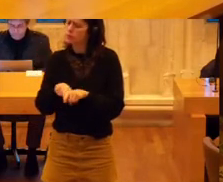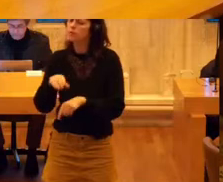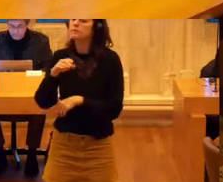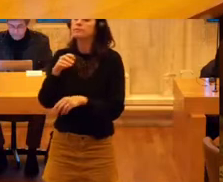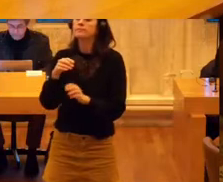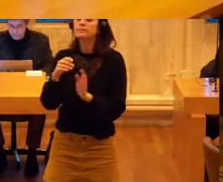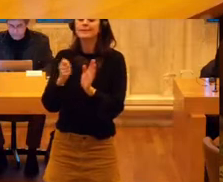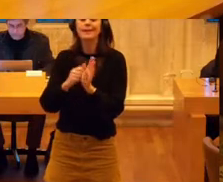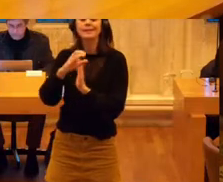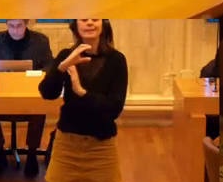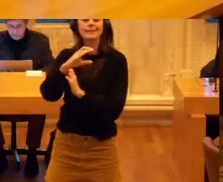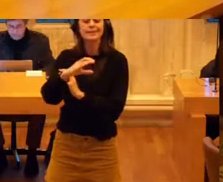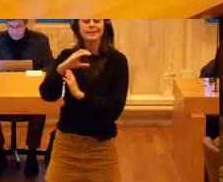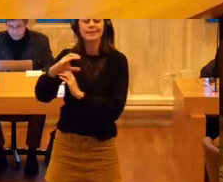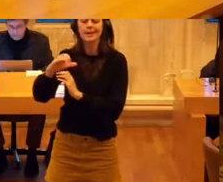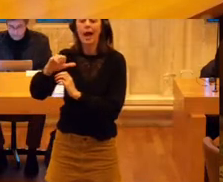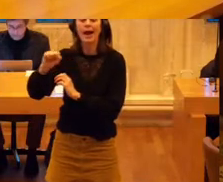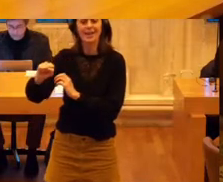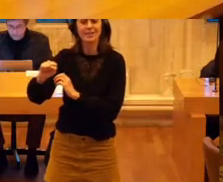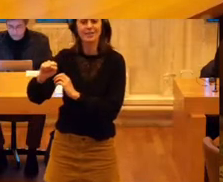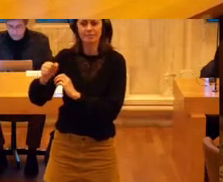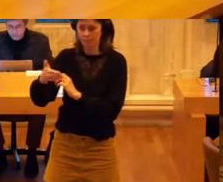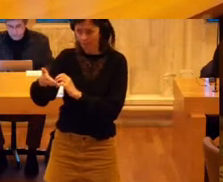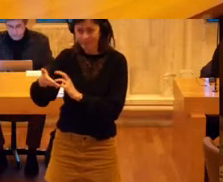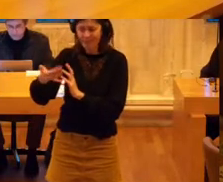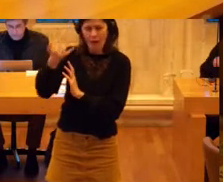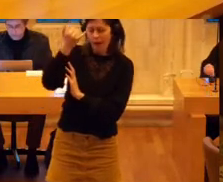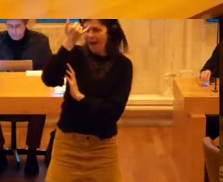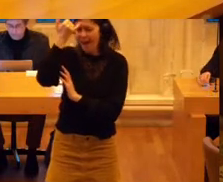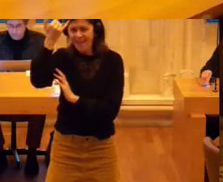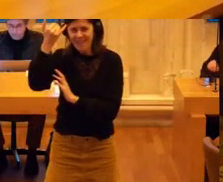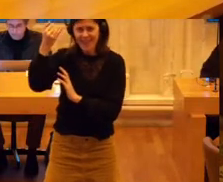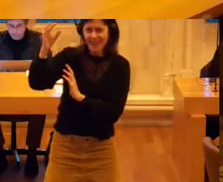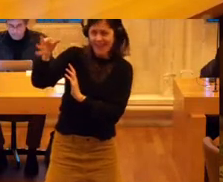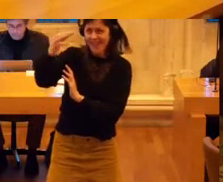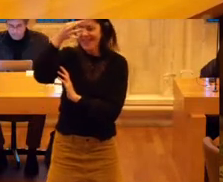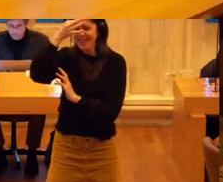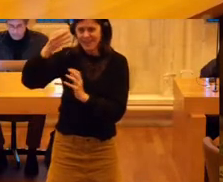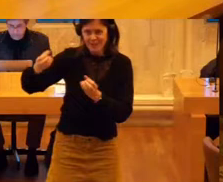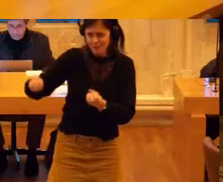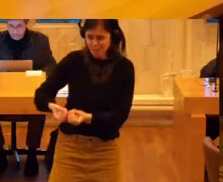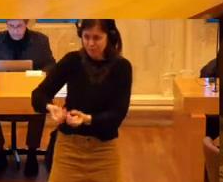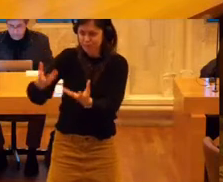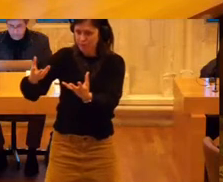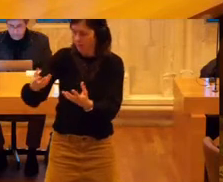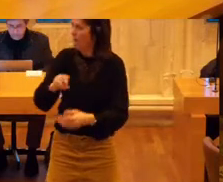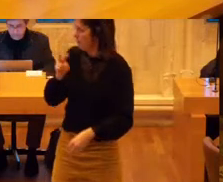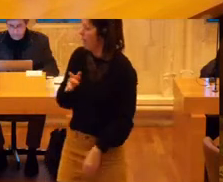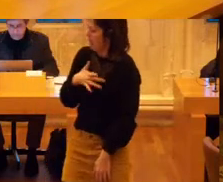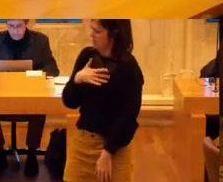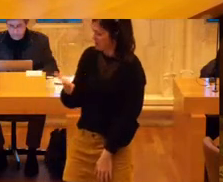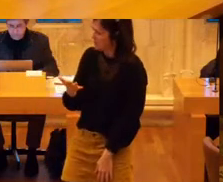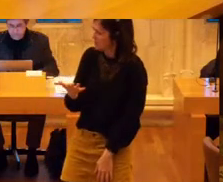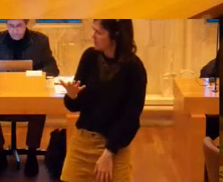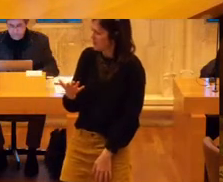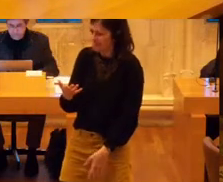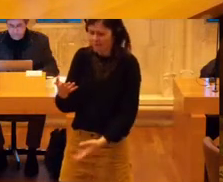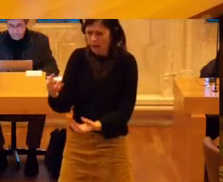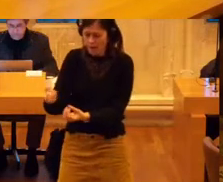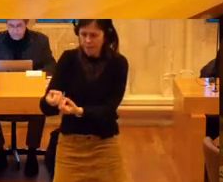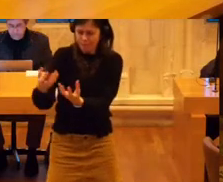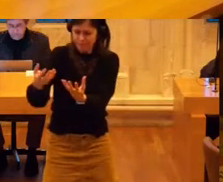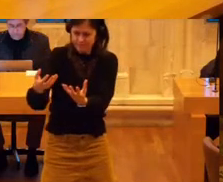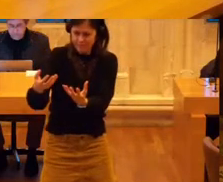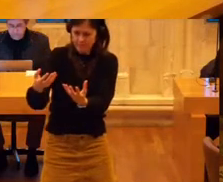CCAS lance des initiatives aussi importantes et aussi intéressantes, je le dis, eh bien, le conseil municipal